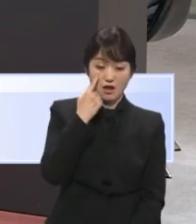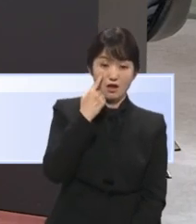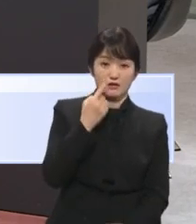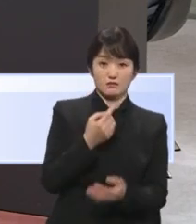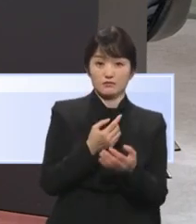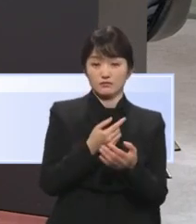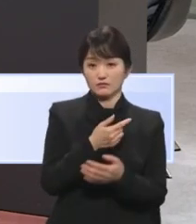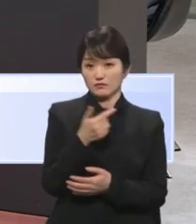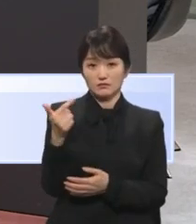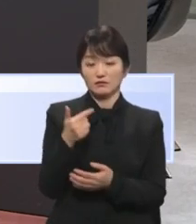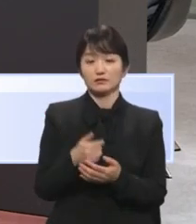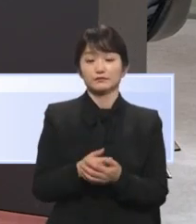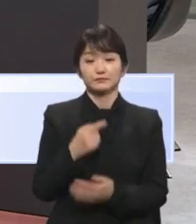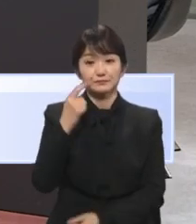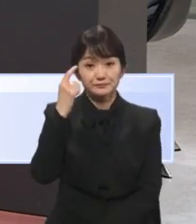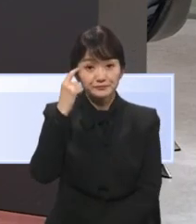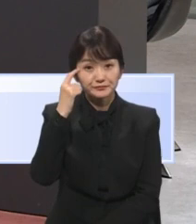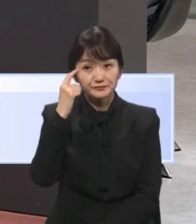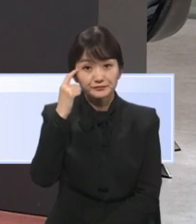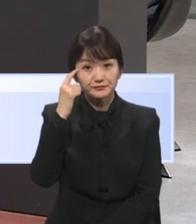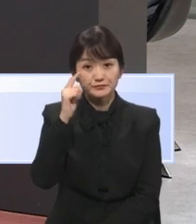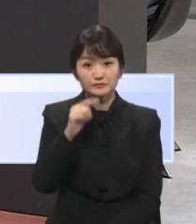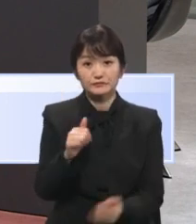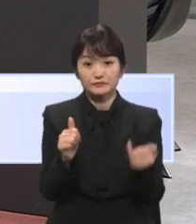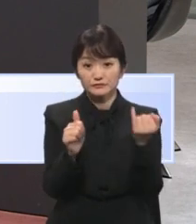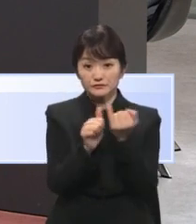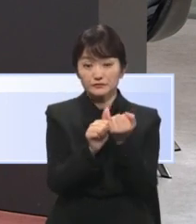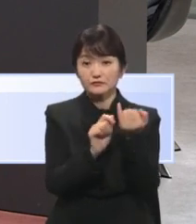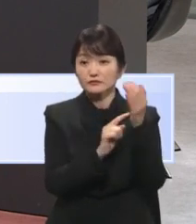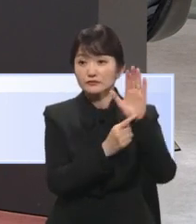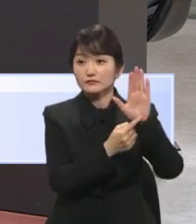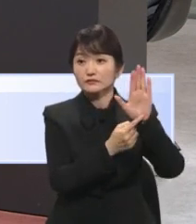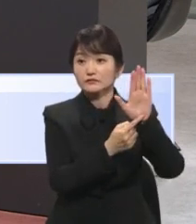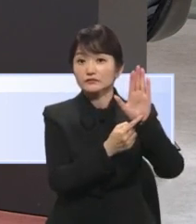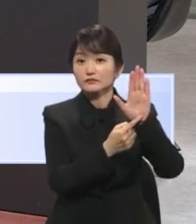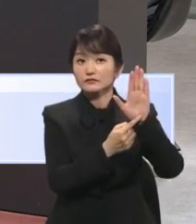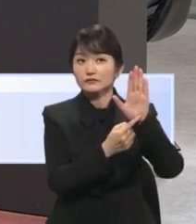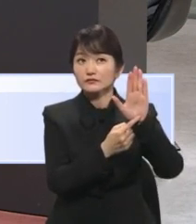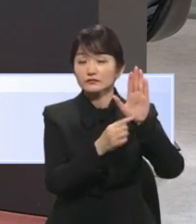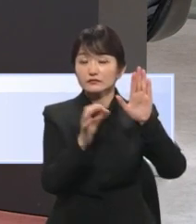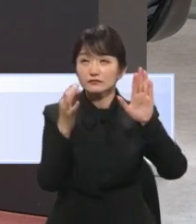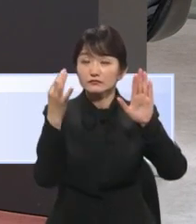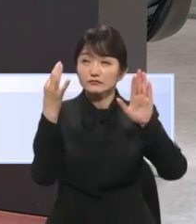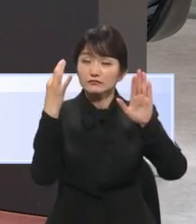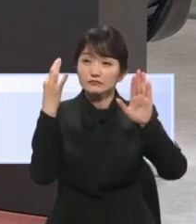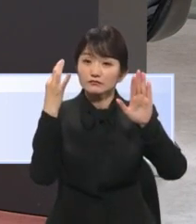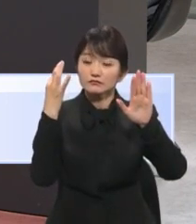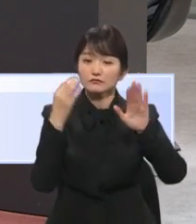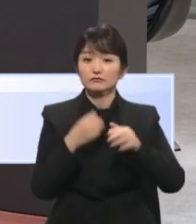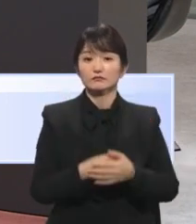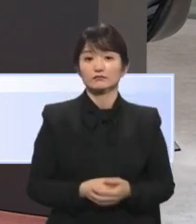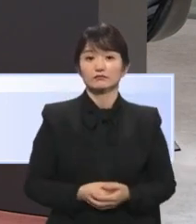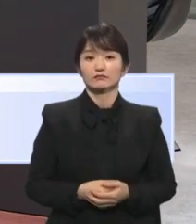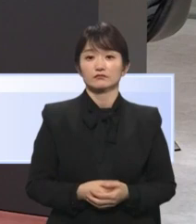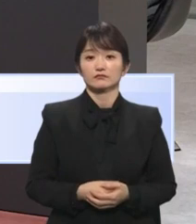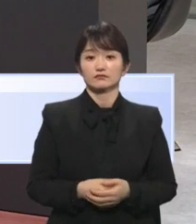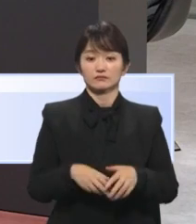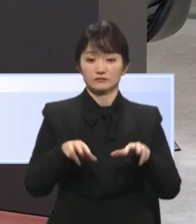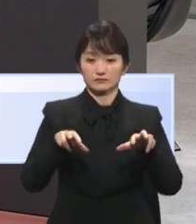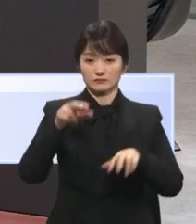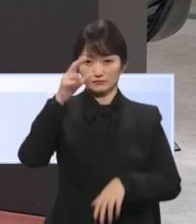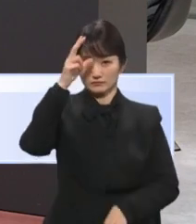커졌지만 생각해 보면 결혼 발표 나왔을 때가 불가 뭐 한 열흘 정도밖에 안 됐거든요 근데 그 그런 상황에서 지금